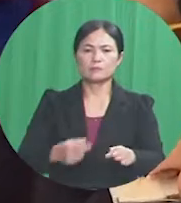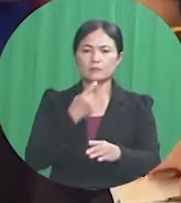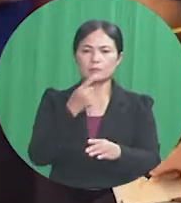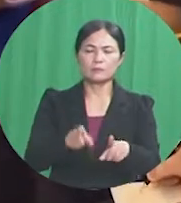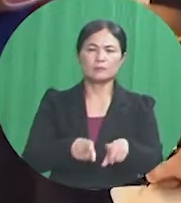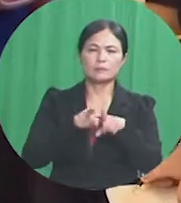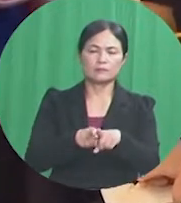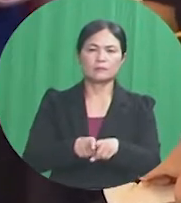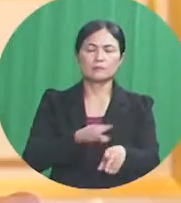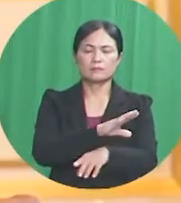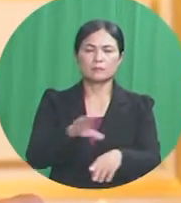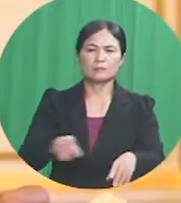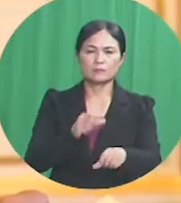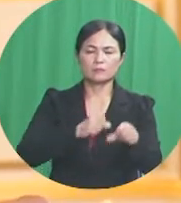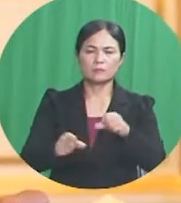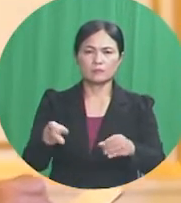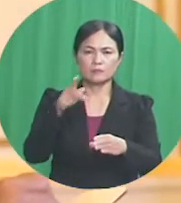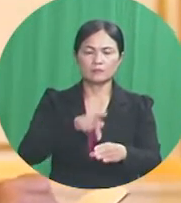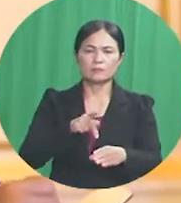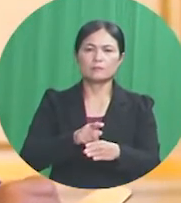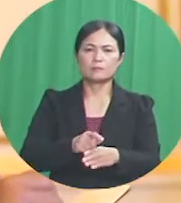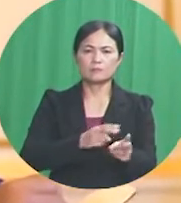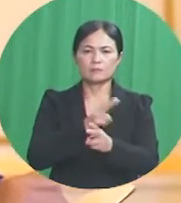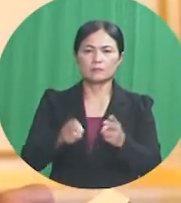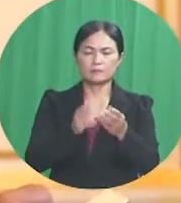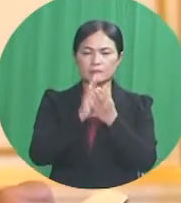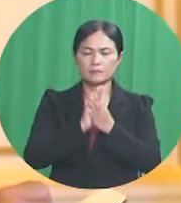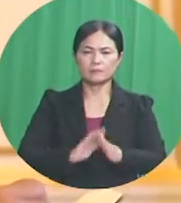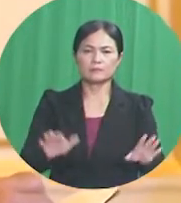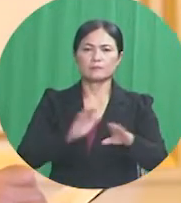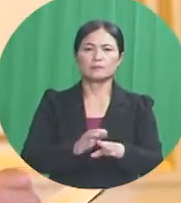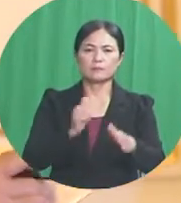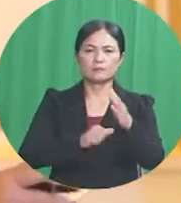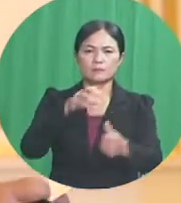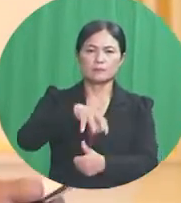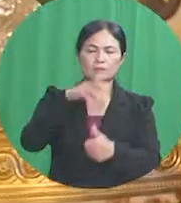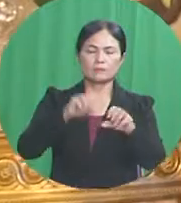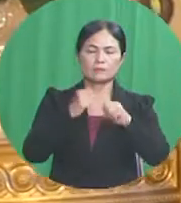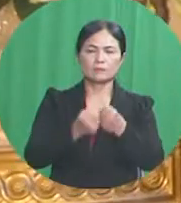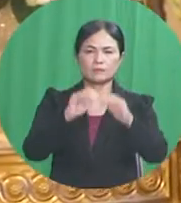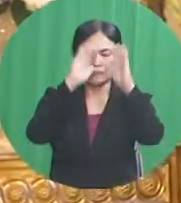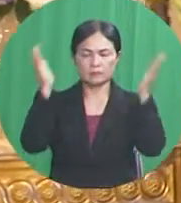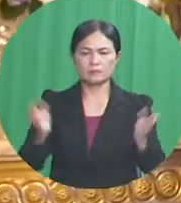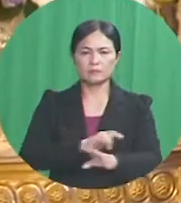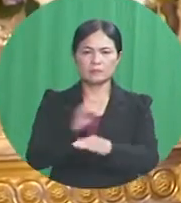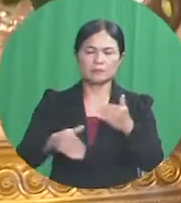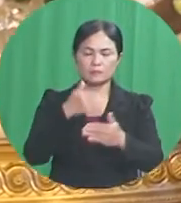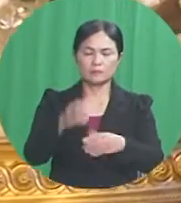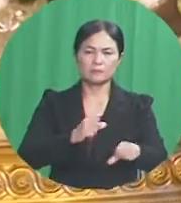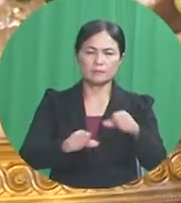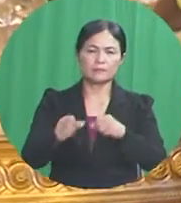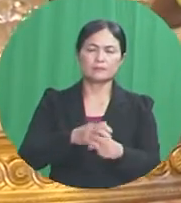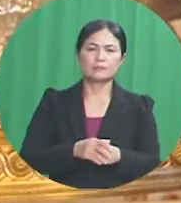ញ្ជាក់ផងដែរថាកម្ពុជានឹងបន្តចូលរួមក្នុងការរក្សាសន្តិភាពក្រោមឆ័ត្រអង្គការសហប្រជាជាតិនាពេលខាងមុខបន្ត